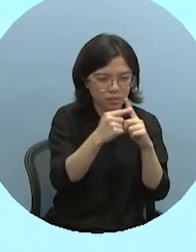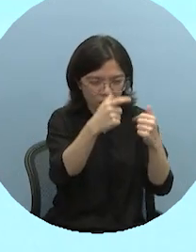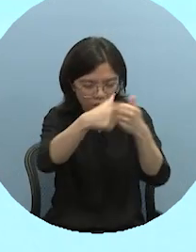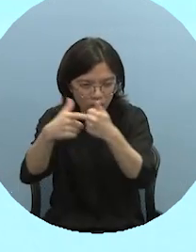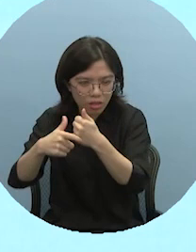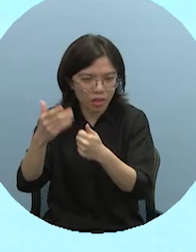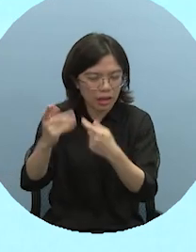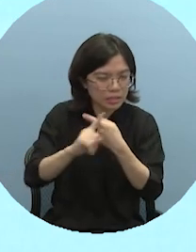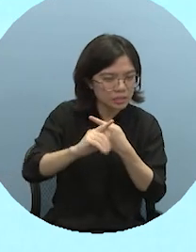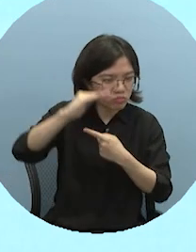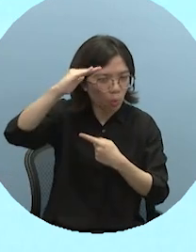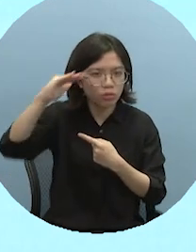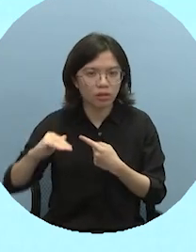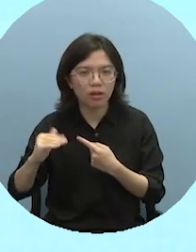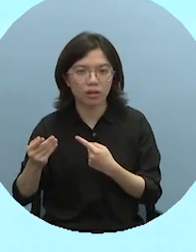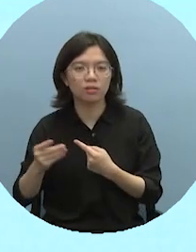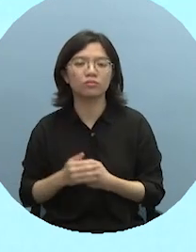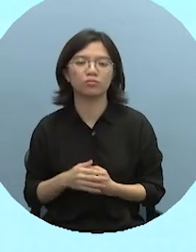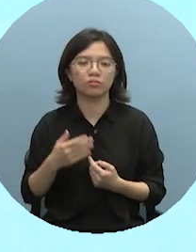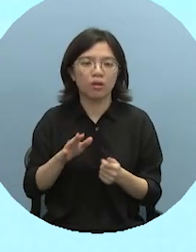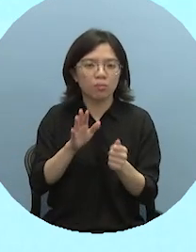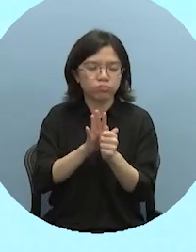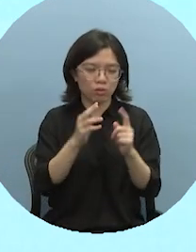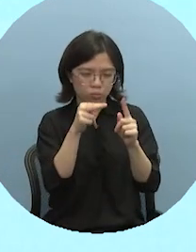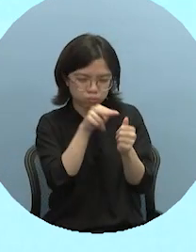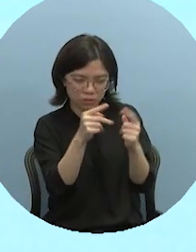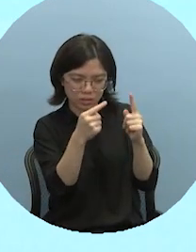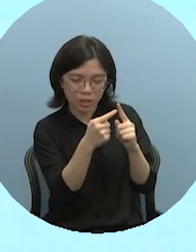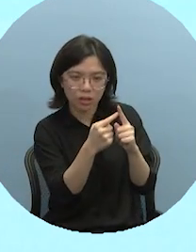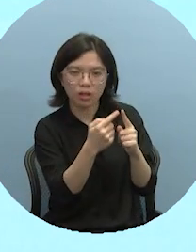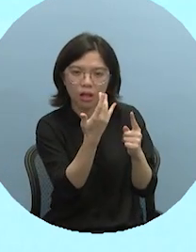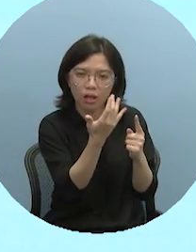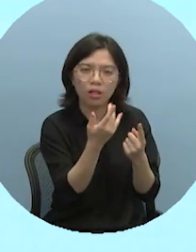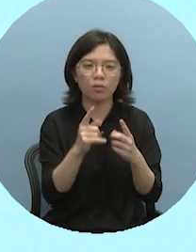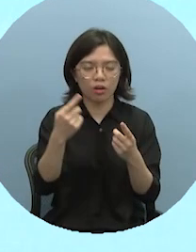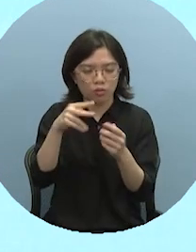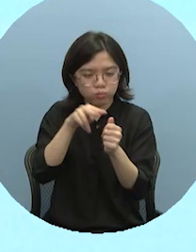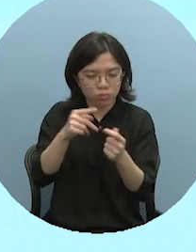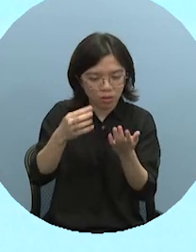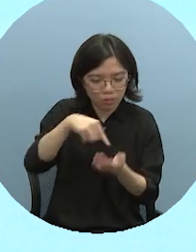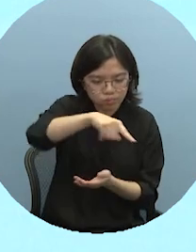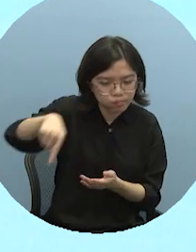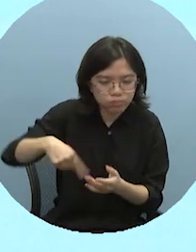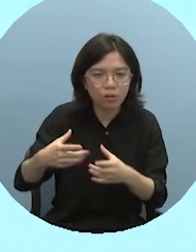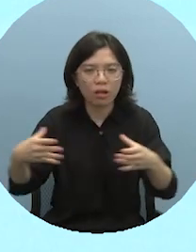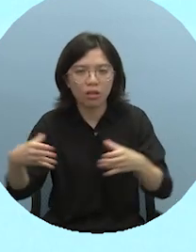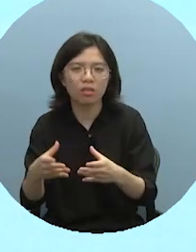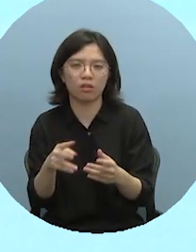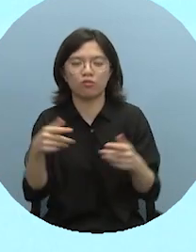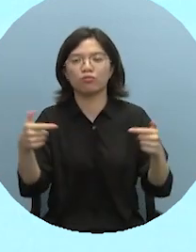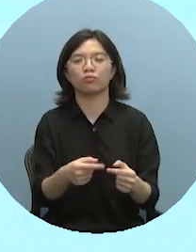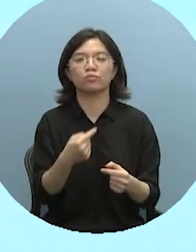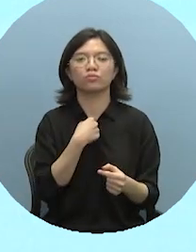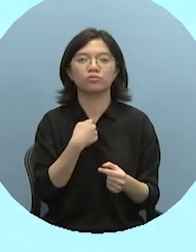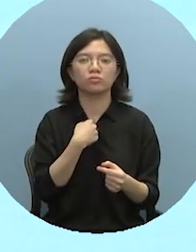級別的人士，去減低管控人數和管控範圍，容許最多的日常活